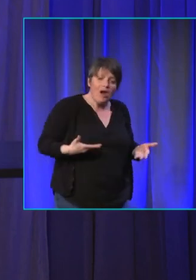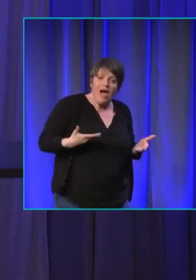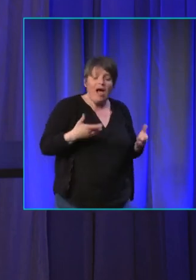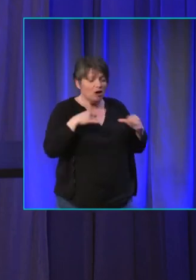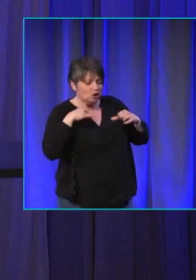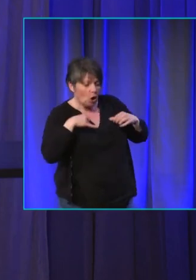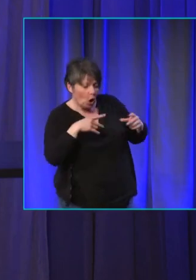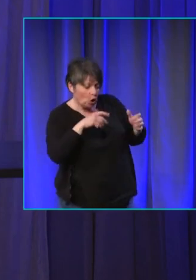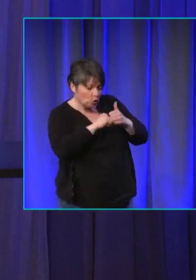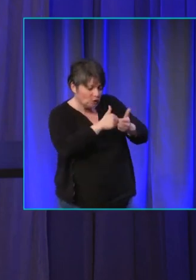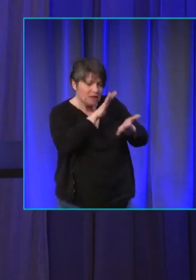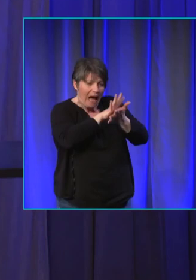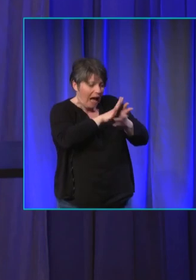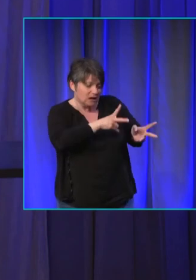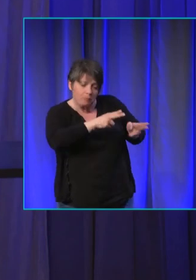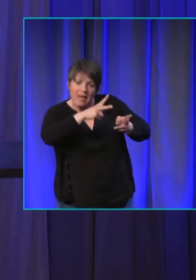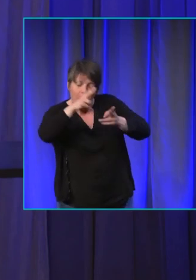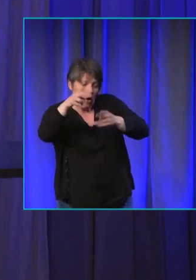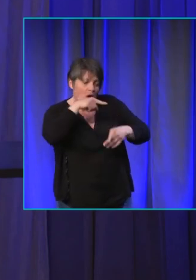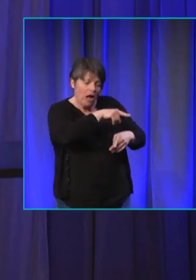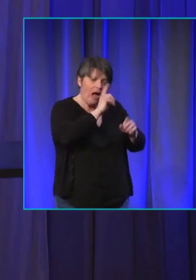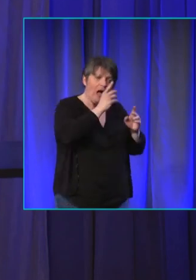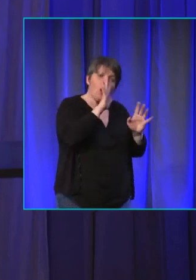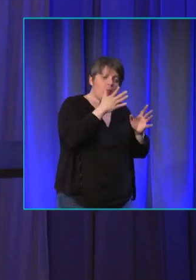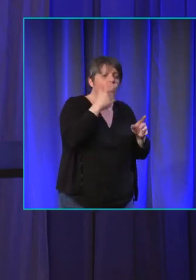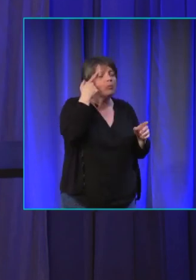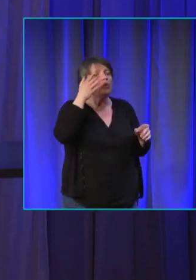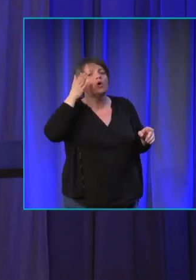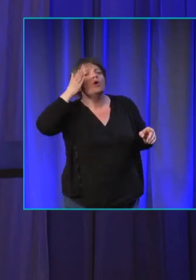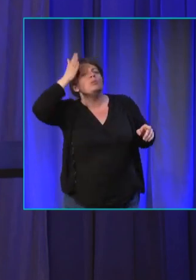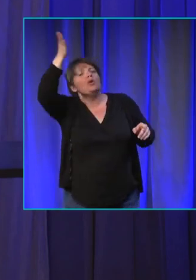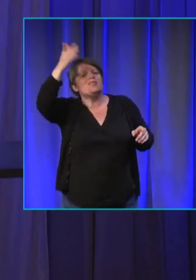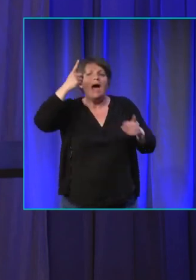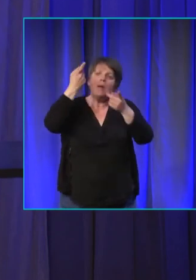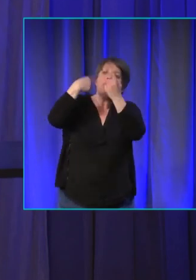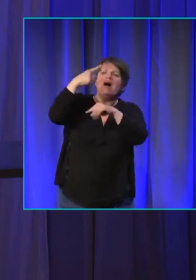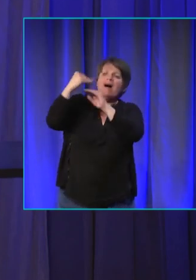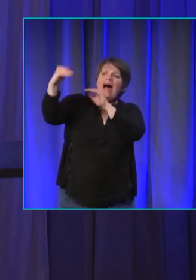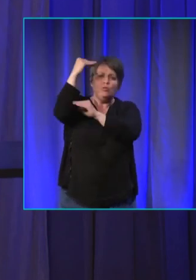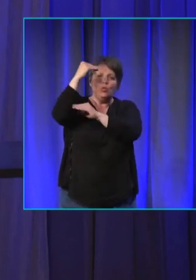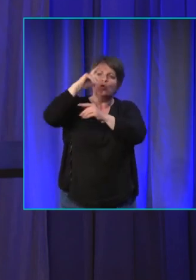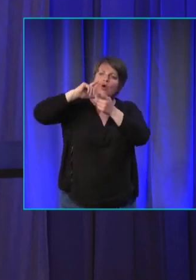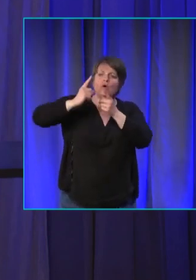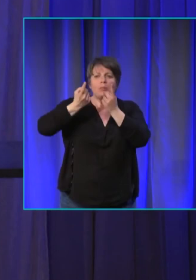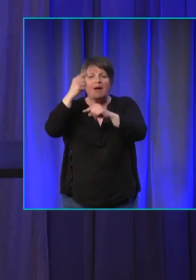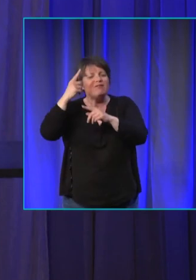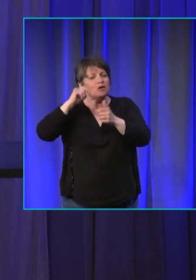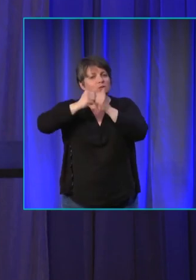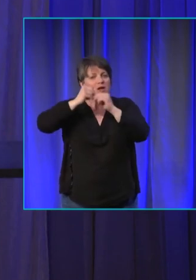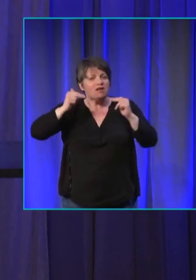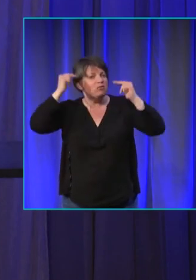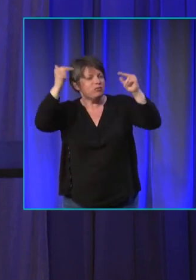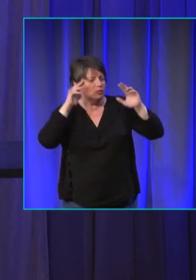en fonction des stades de développement de l'enfant pour optimiser la performance future de l'enfant une fois qu'il sera adulte? Donc ça aussi, c'est des enjeux aussi